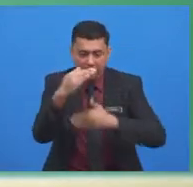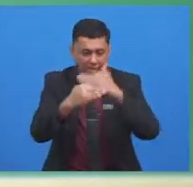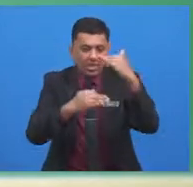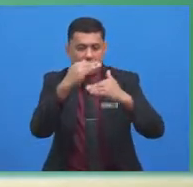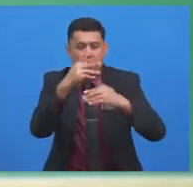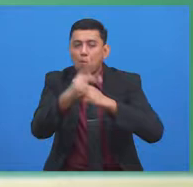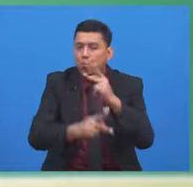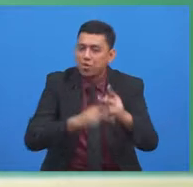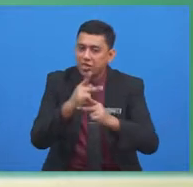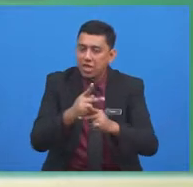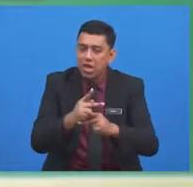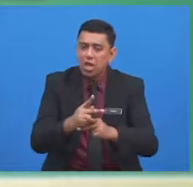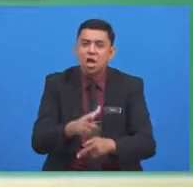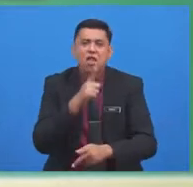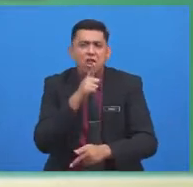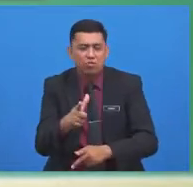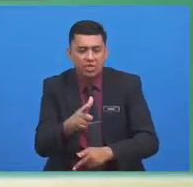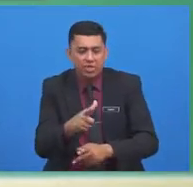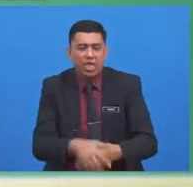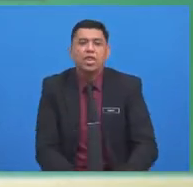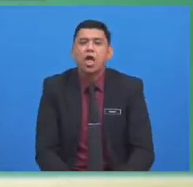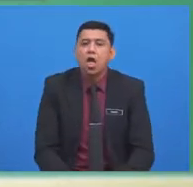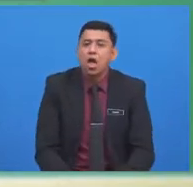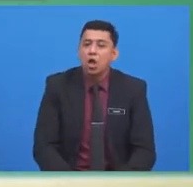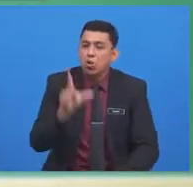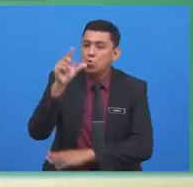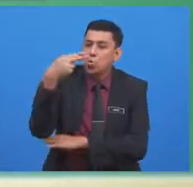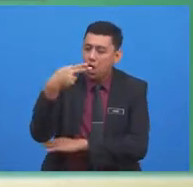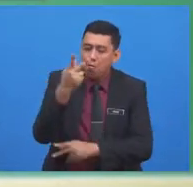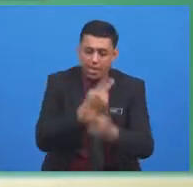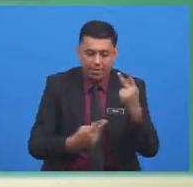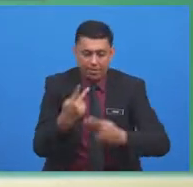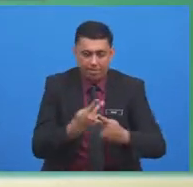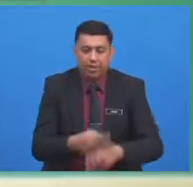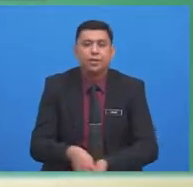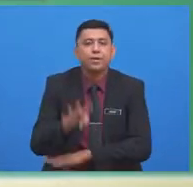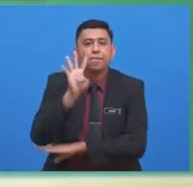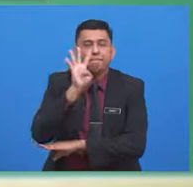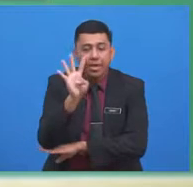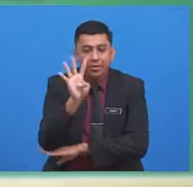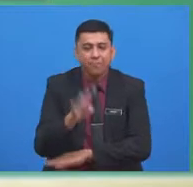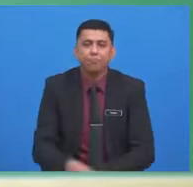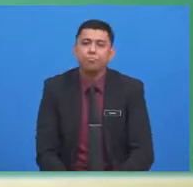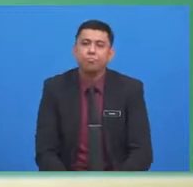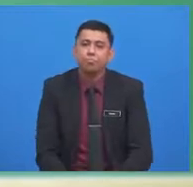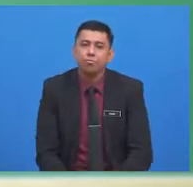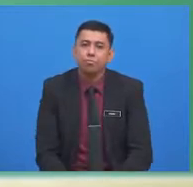meningkatkan proses larutan luluh hawa kimia. Faktor keempat ialah